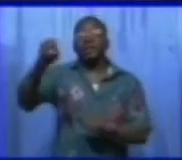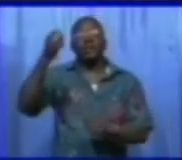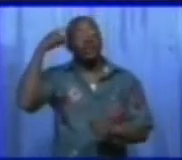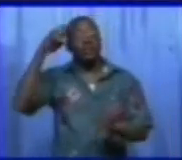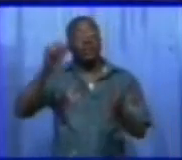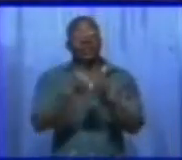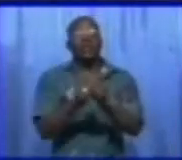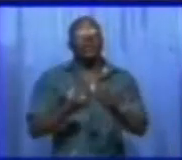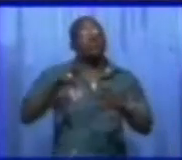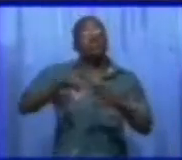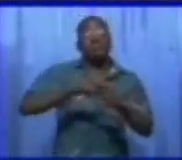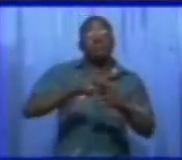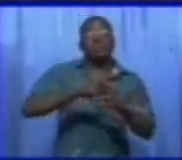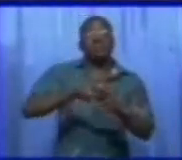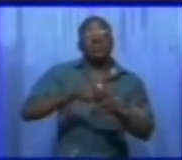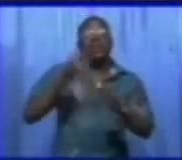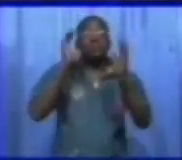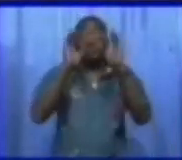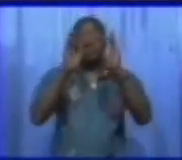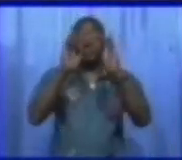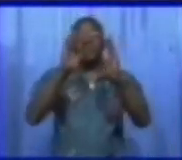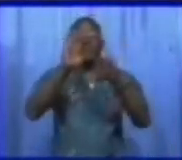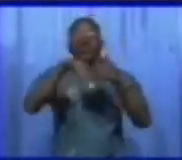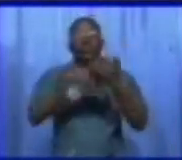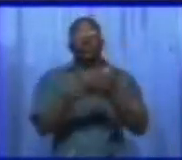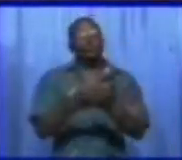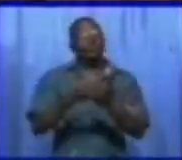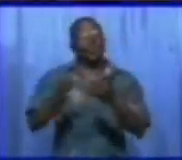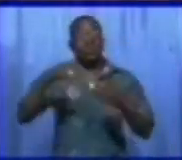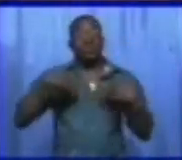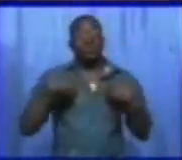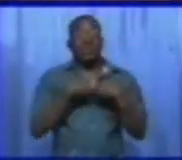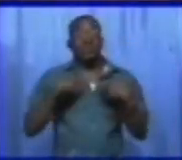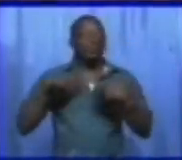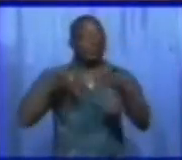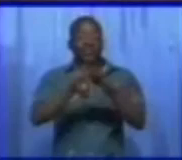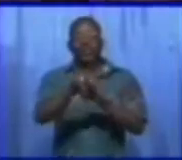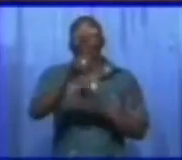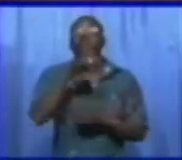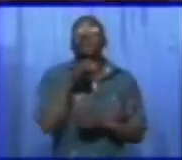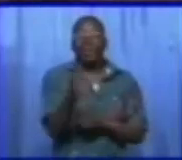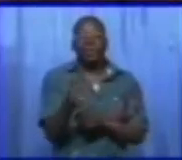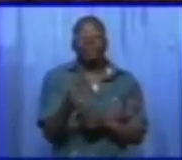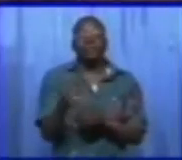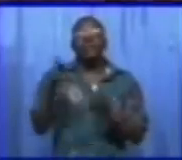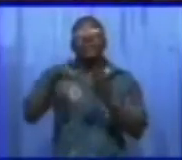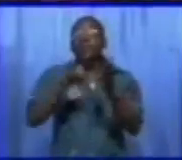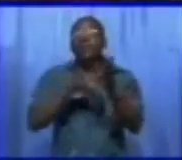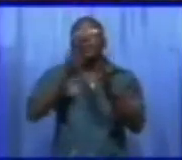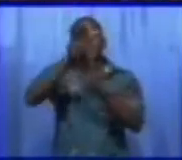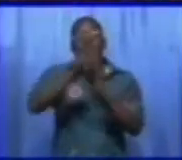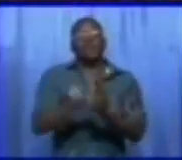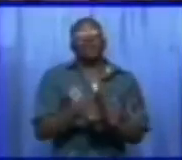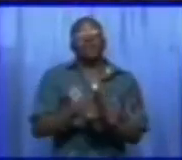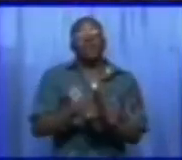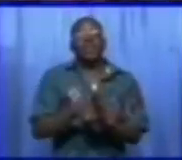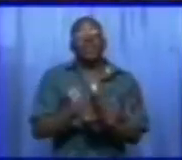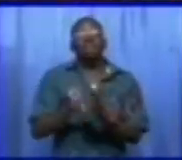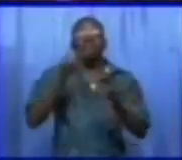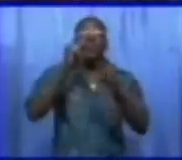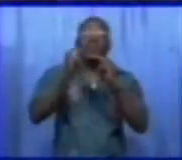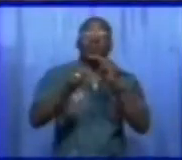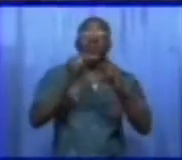ses pratiquants. Mais attention, tous les animaux ne sont pas à abattre. Il y a une réglementation et au